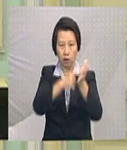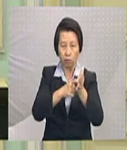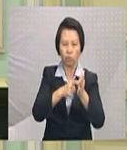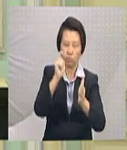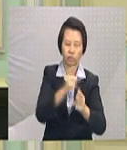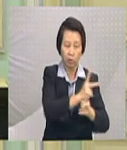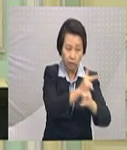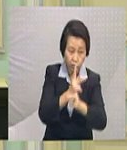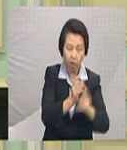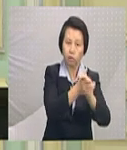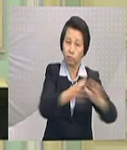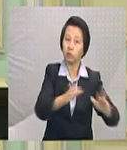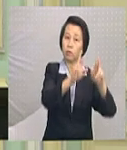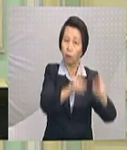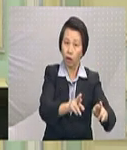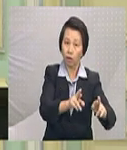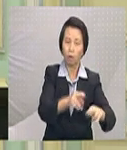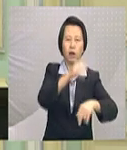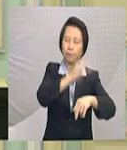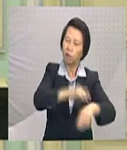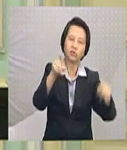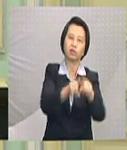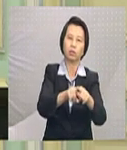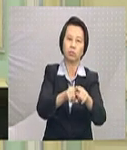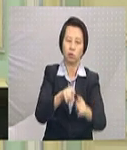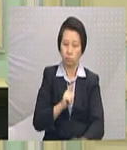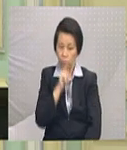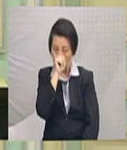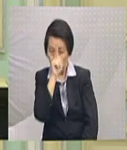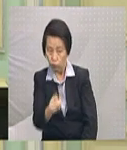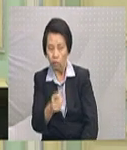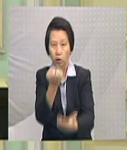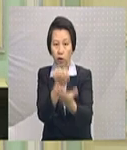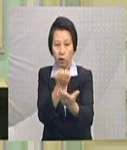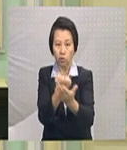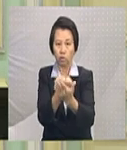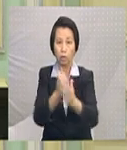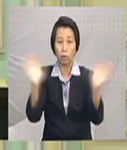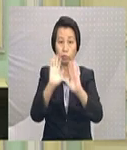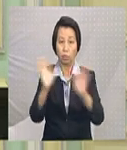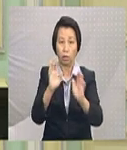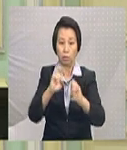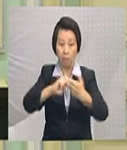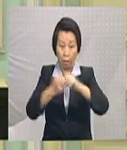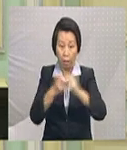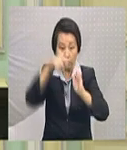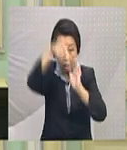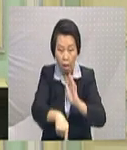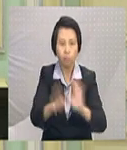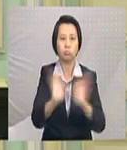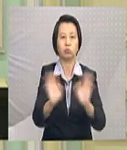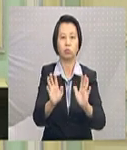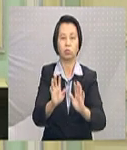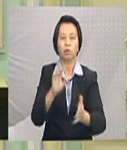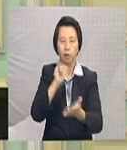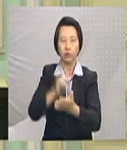menjaga kesihatan rakyat, dalam masa yang sama juga untuk memastikan ekonomi kita tidak terjejas dengan teruk dan sebagainya. Sebab